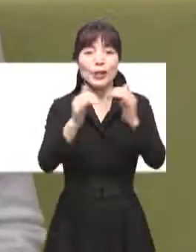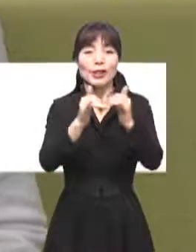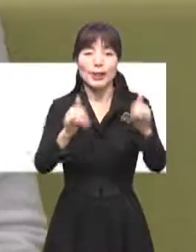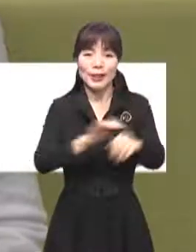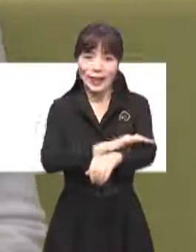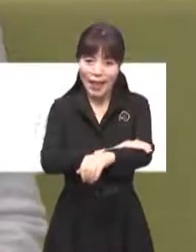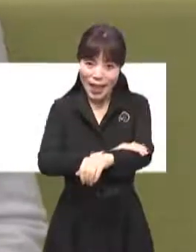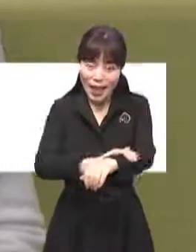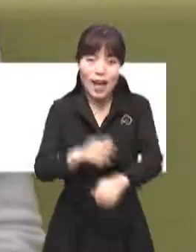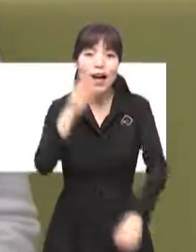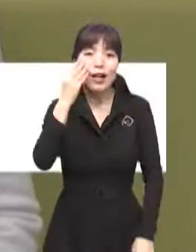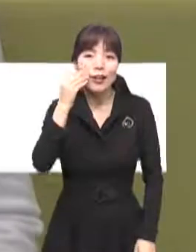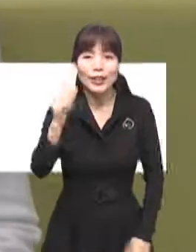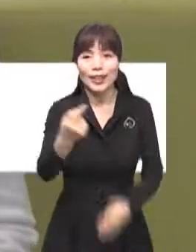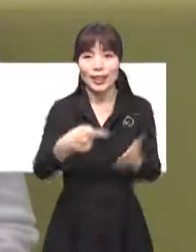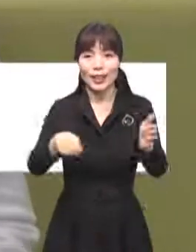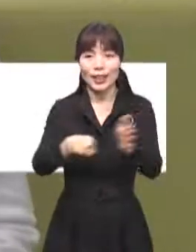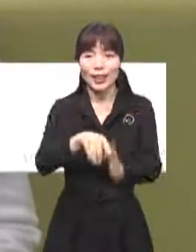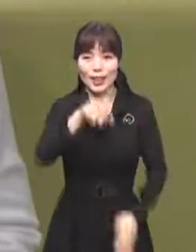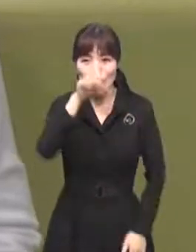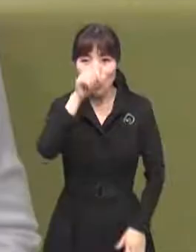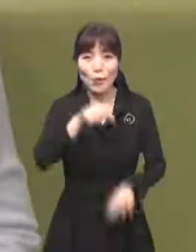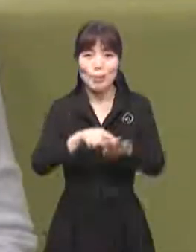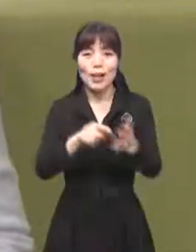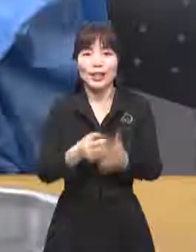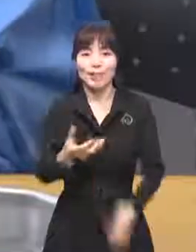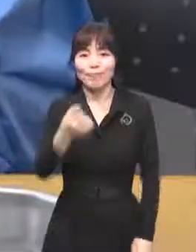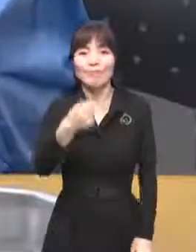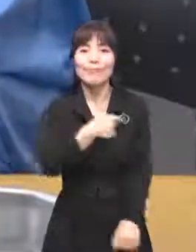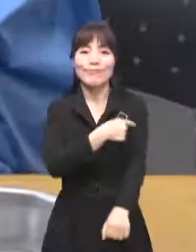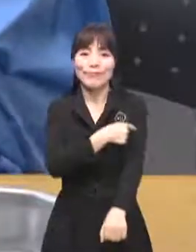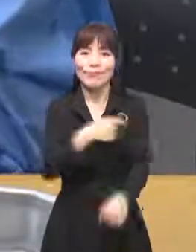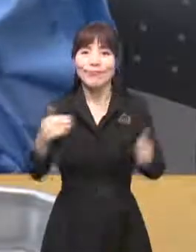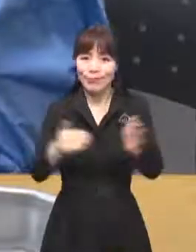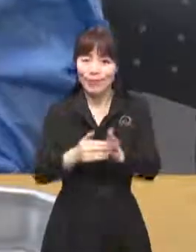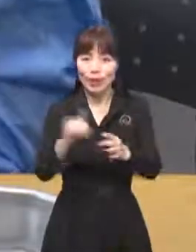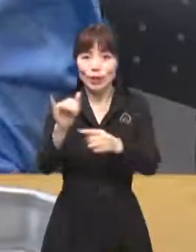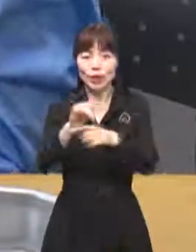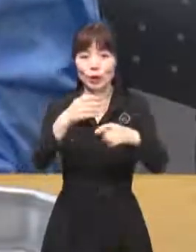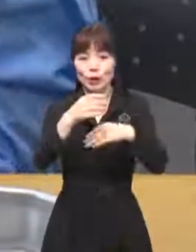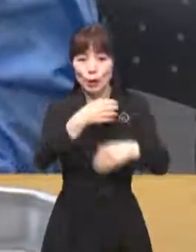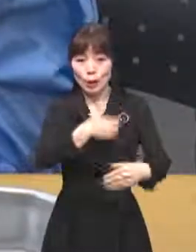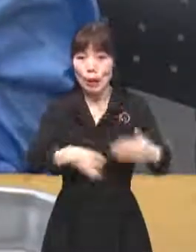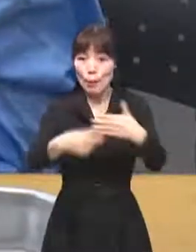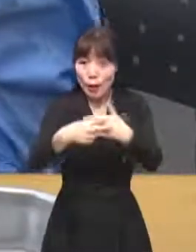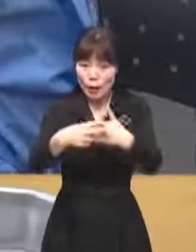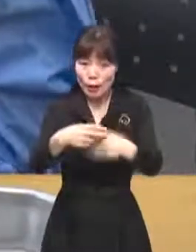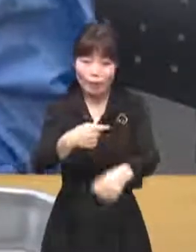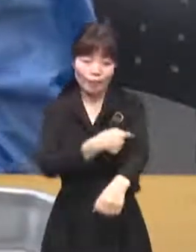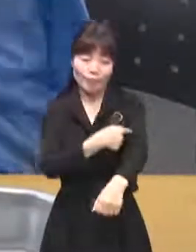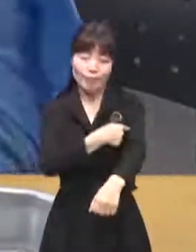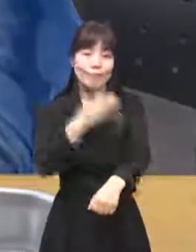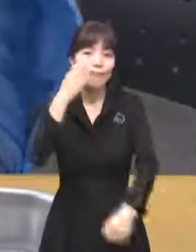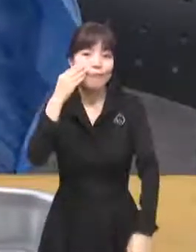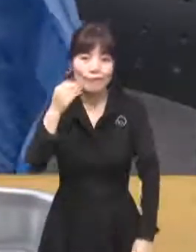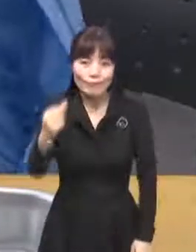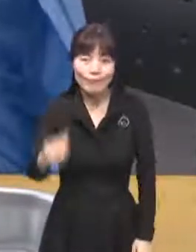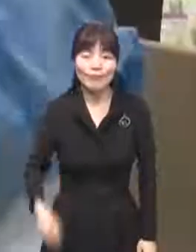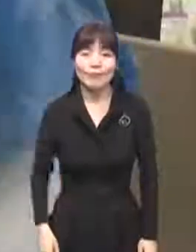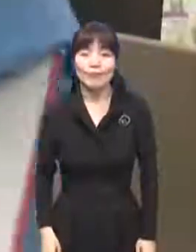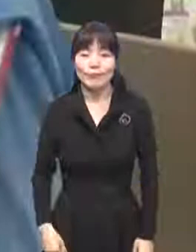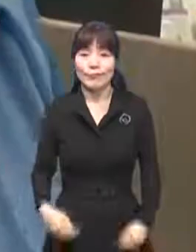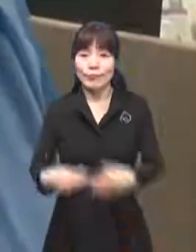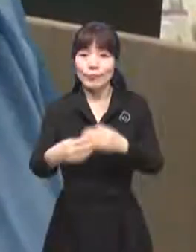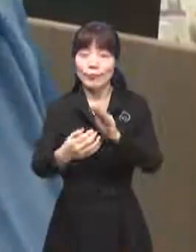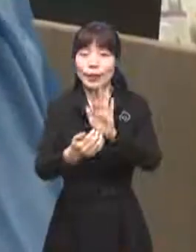잘 되게끔 좋은 마음으로 맞았습니다. 이날 연수구 보건소에서 접종은 순조롭게 진행됐습니다.